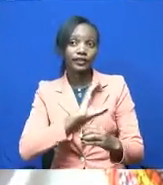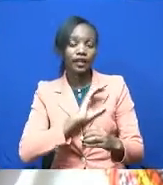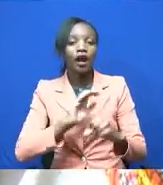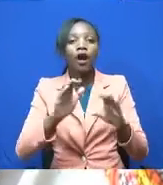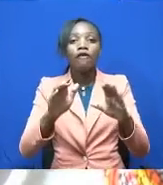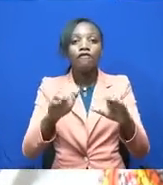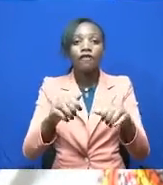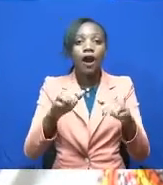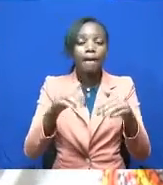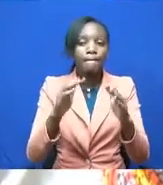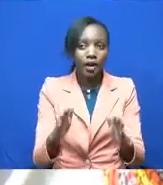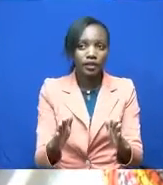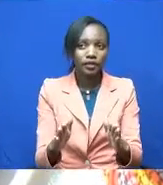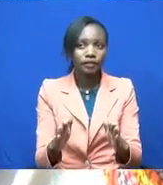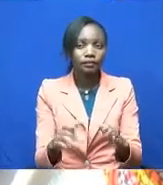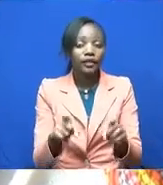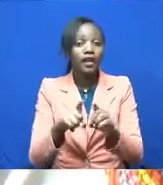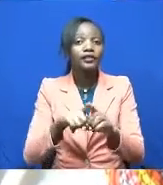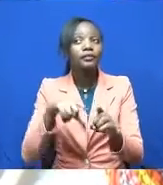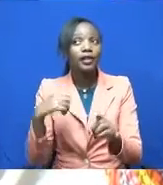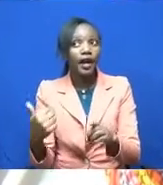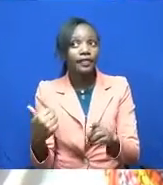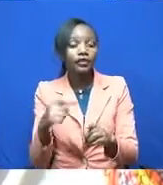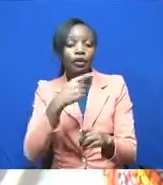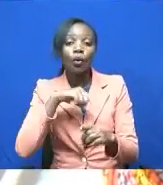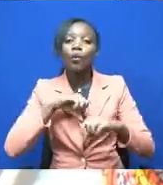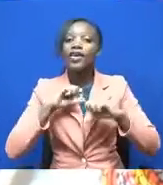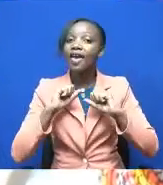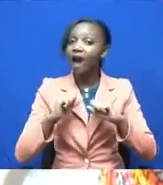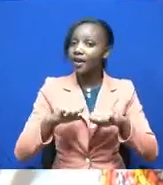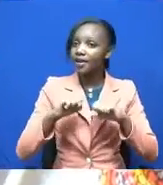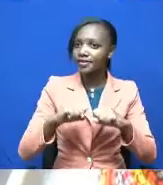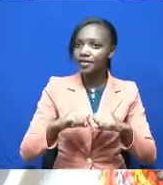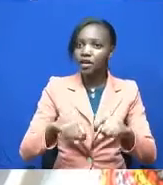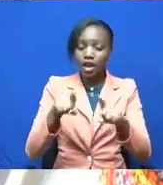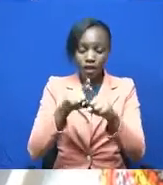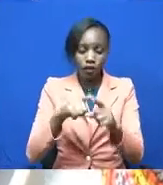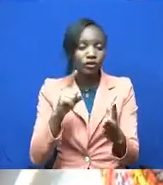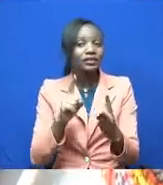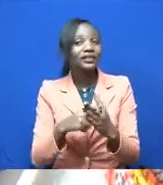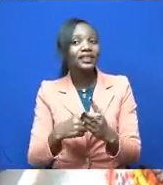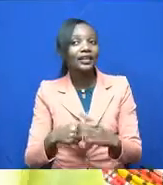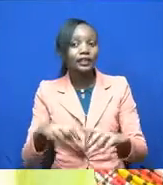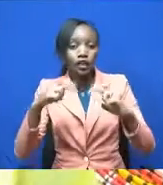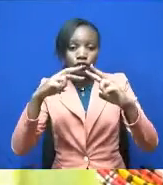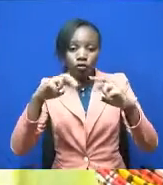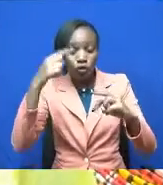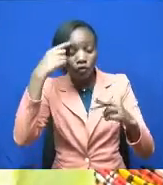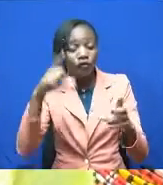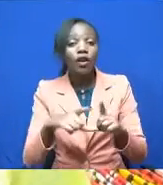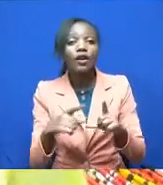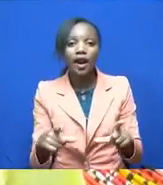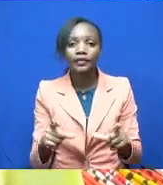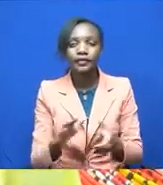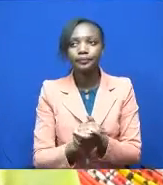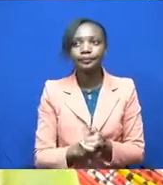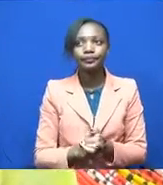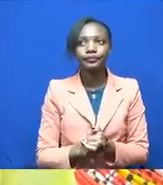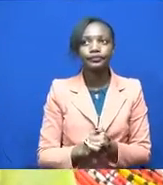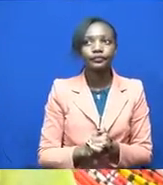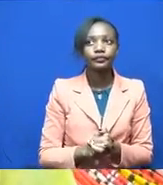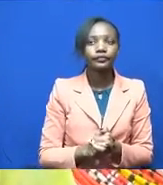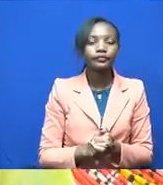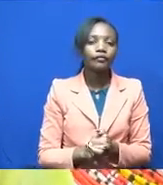pamoja na hunters, ili tuwe jambo moja, ili tuanze kuwa na process ya kutafuta mambo ya ardhi. Serikali hawajakuwa